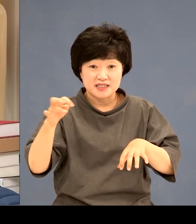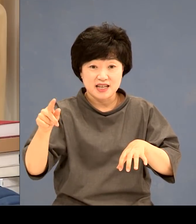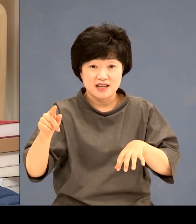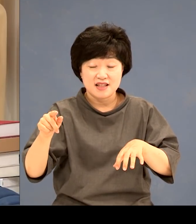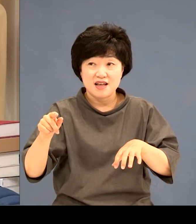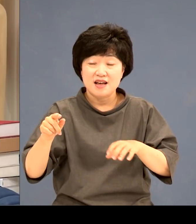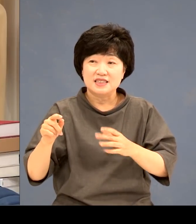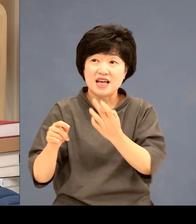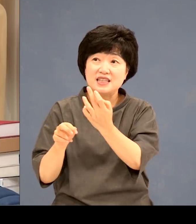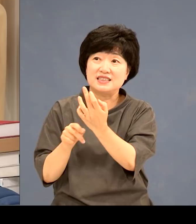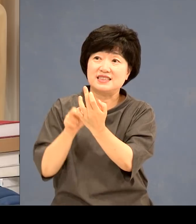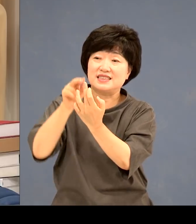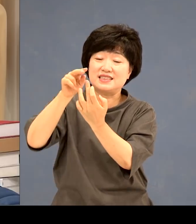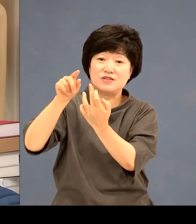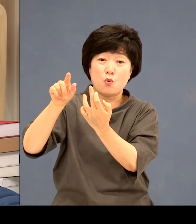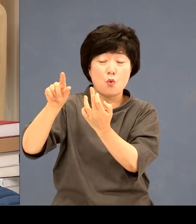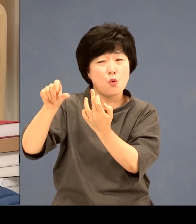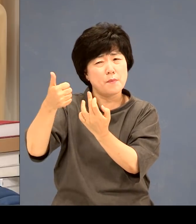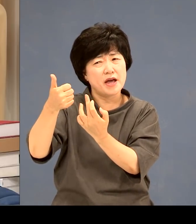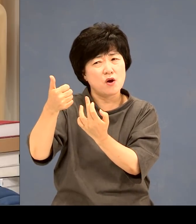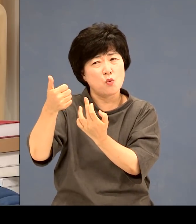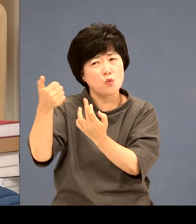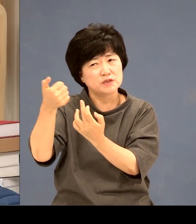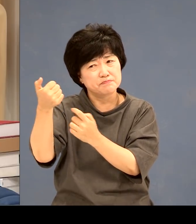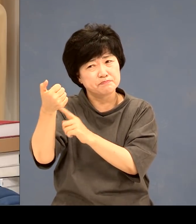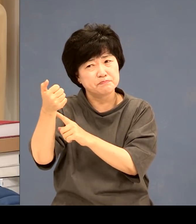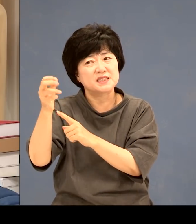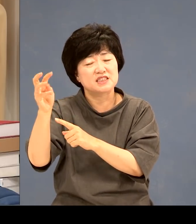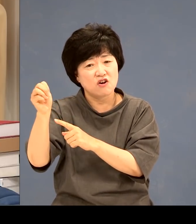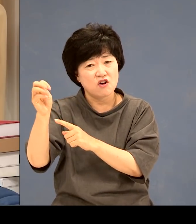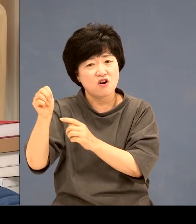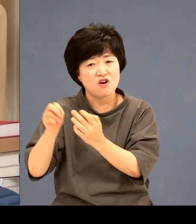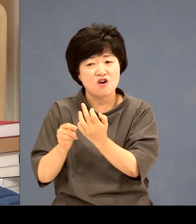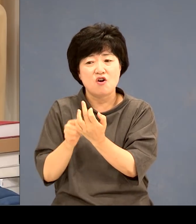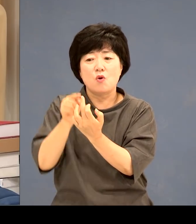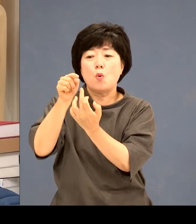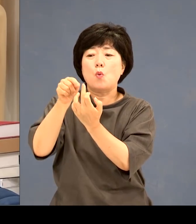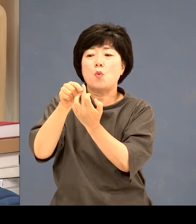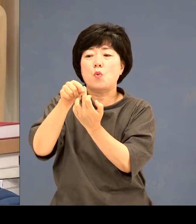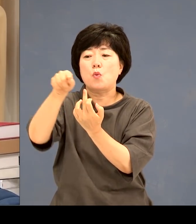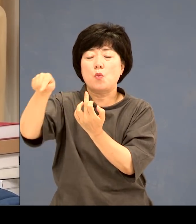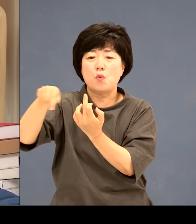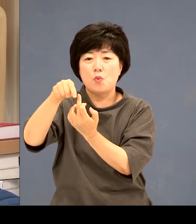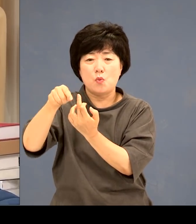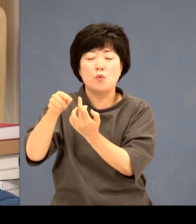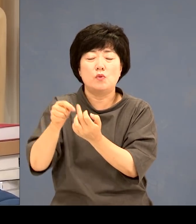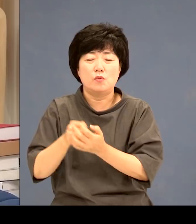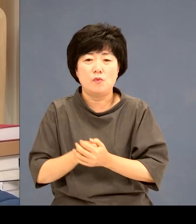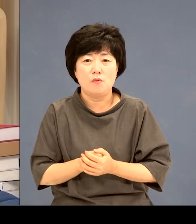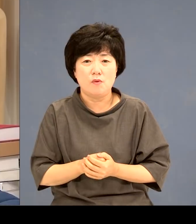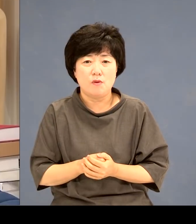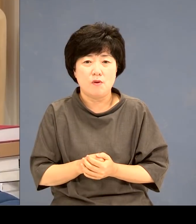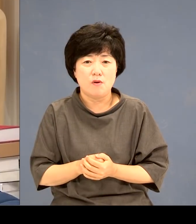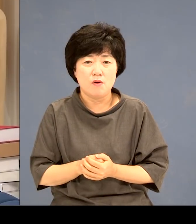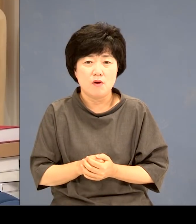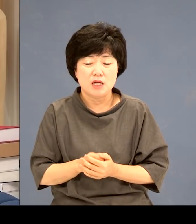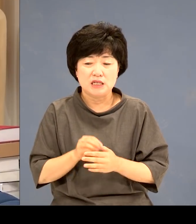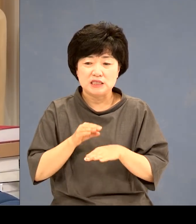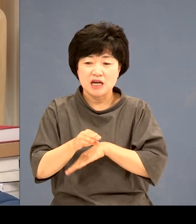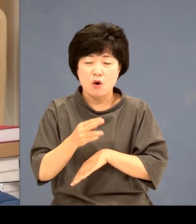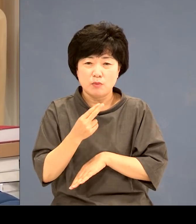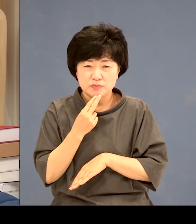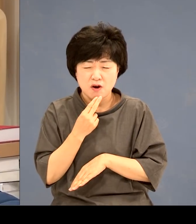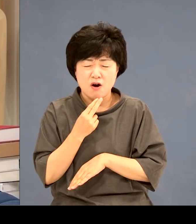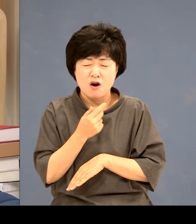지역은 해발 한 550m가 돼요. 그래서 이제 그 갈매산 거기서 형성된 항구 도시가 이제 하이파 지역인데